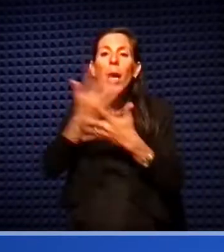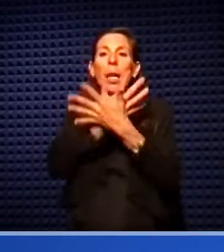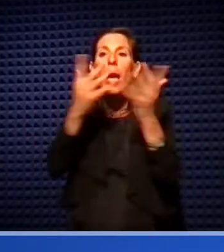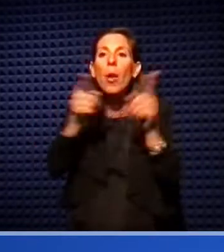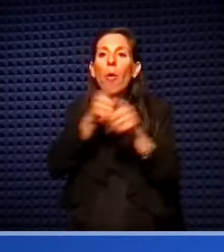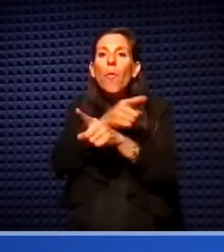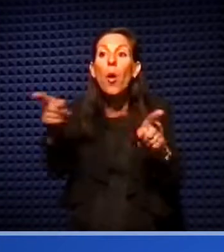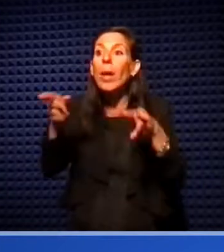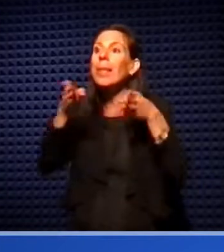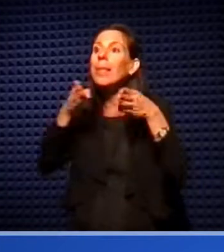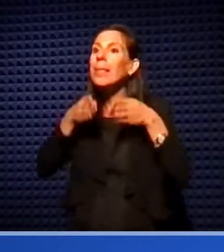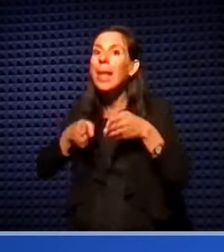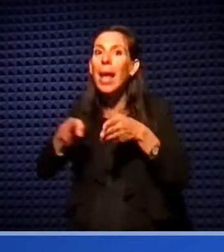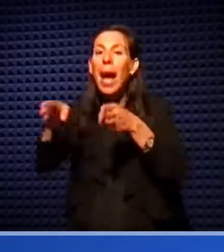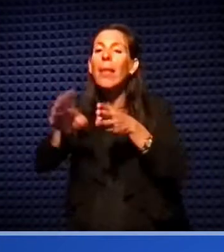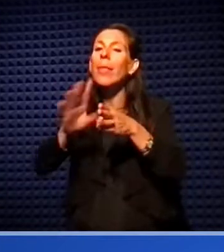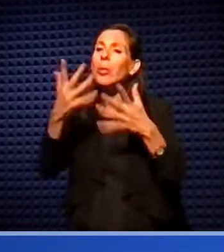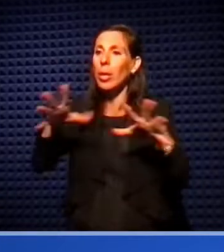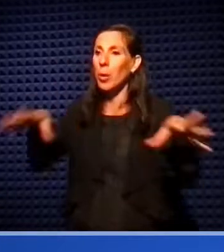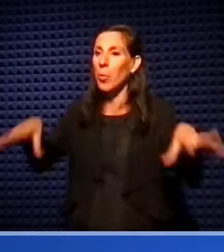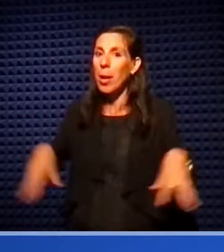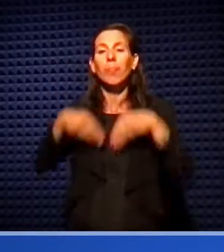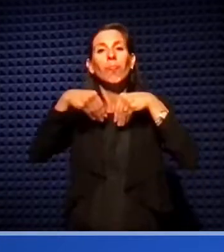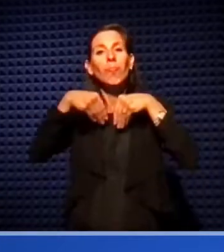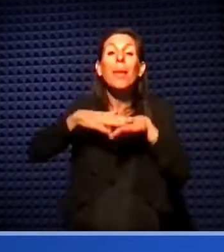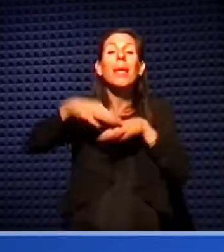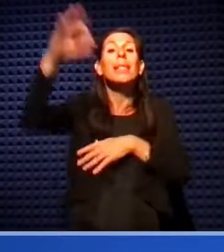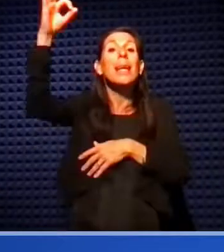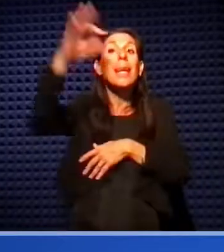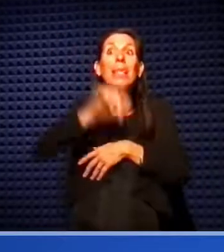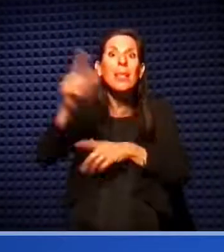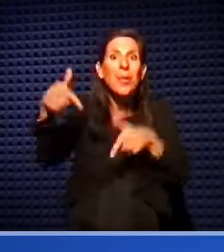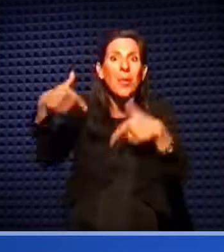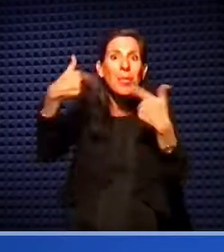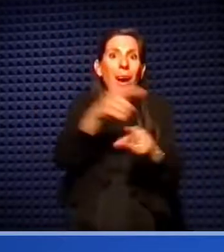ፀጋ ክርስቶስ ከንቱ ክገብር ዝኽእል ጉዳይ ምዃኑ የብርህ ኣሎ